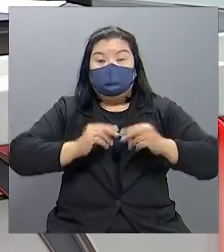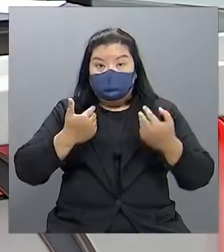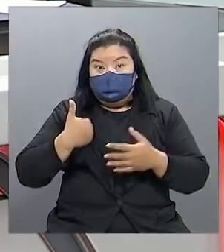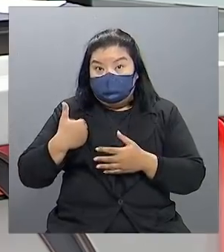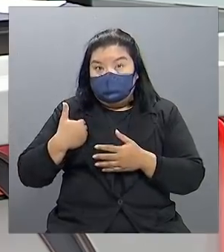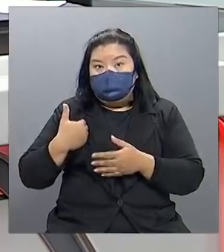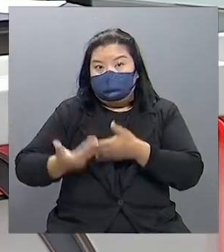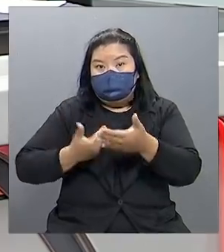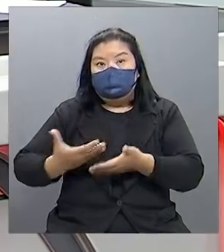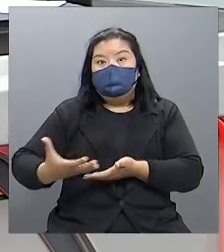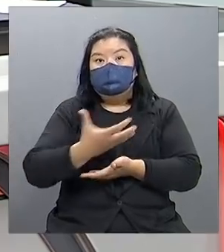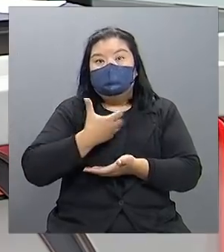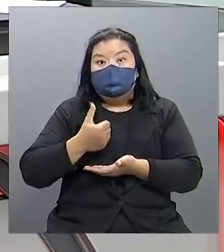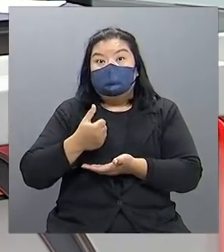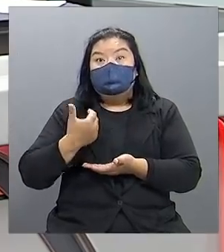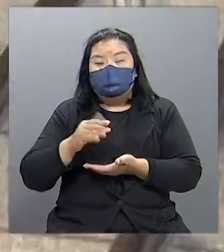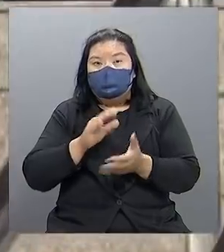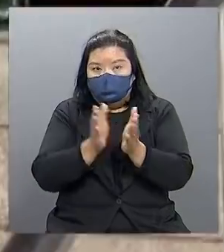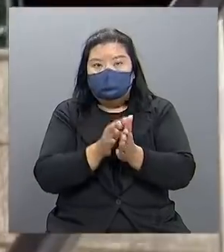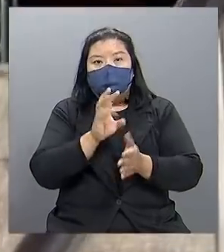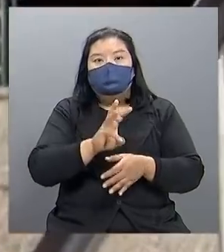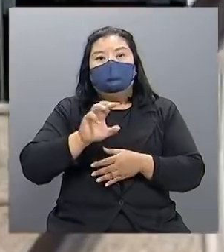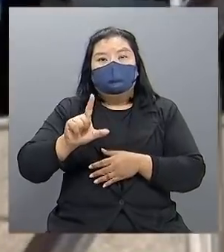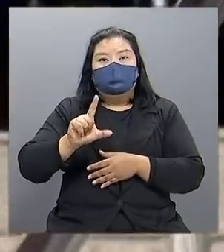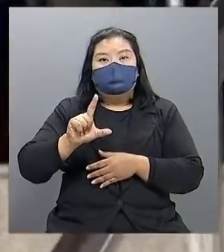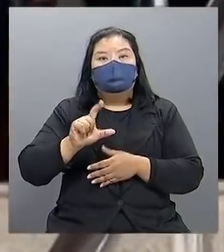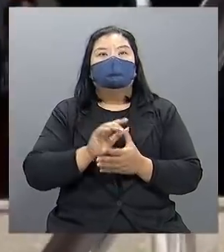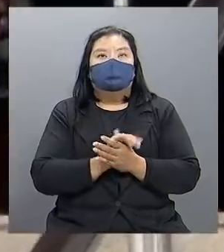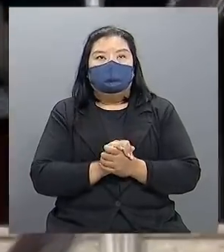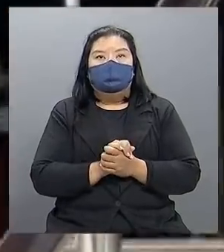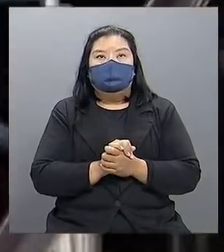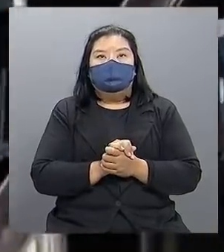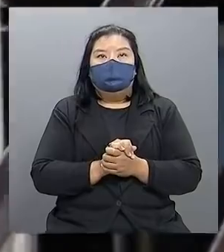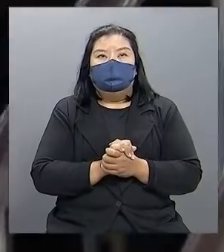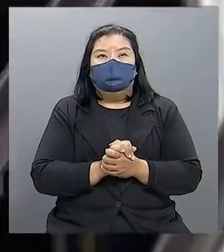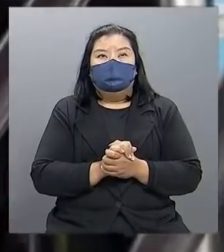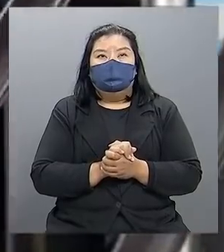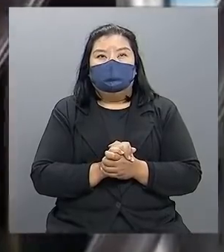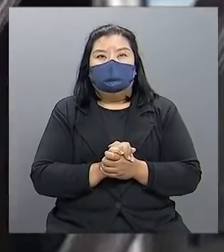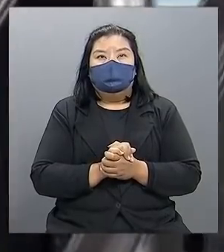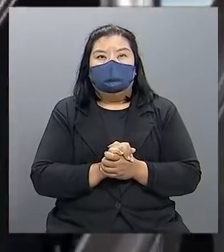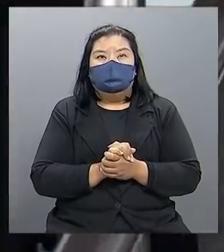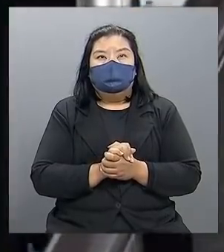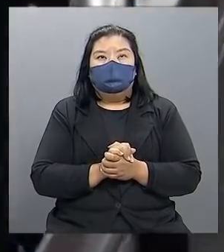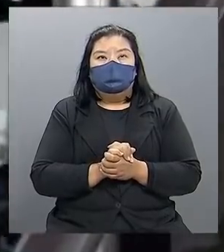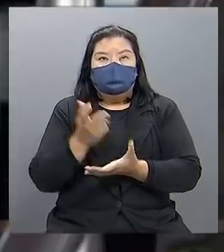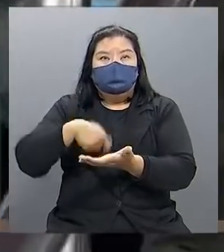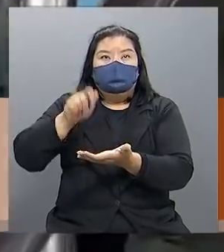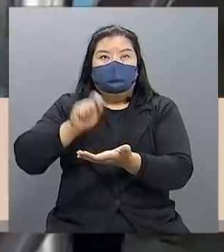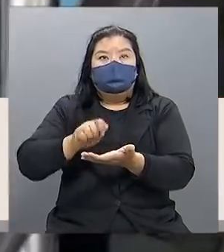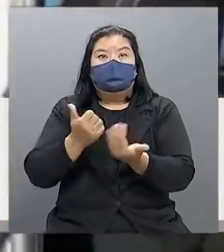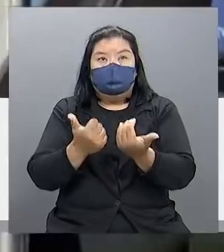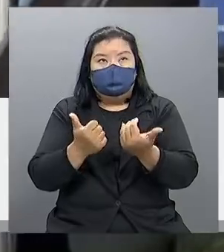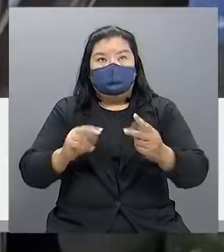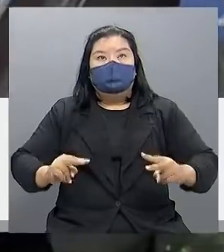ค้า2แพลตฟอร์มกว่า6ล้านใบค่ะวันนี้ศาลอาญามีนัดไต่สวนคดีที่กระทรวงดิจิทัลเพื่อเศรษ